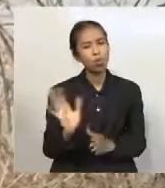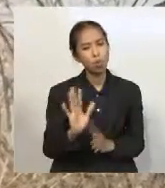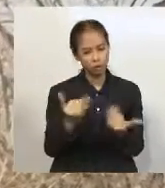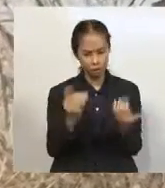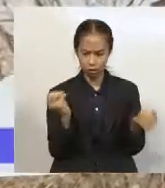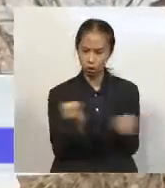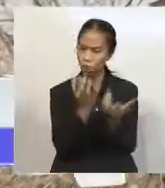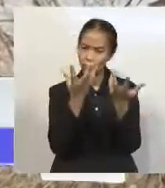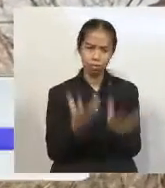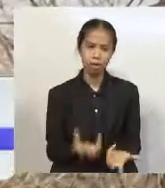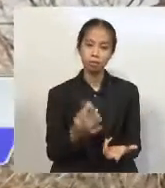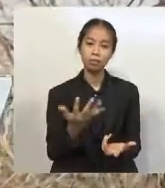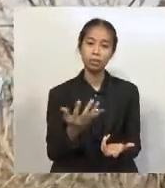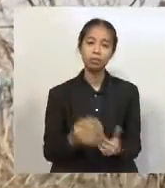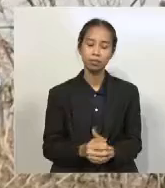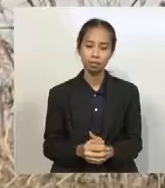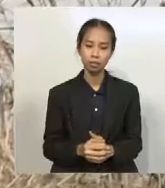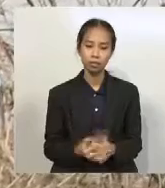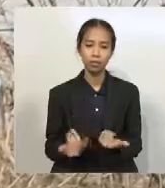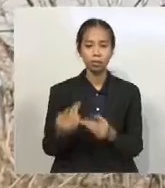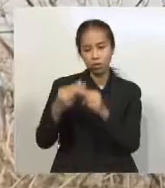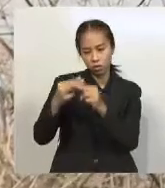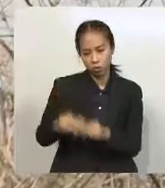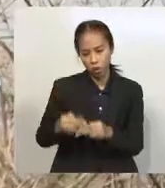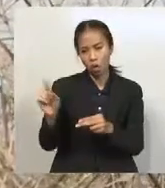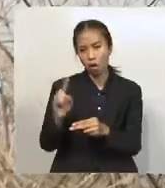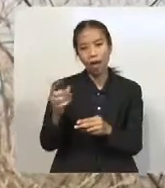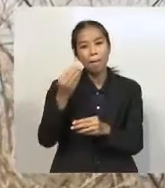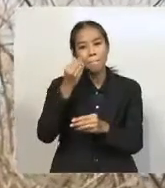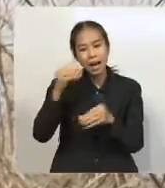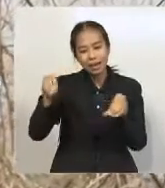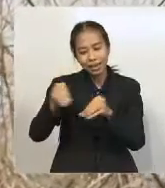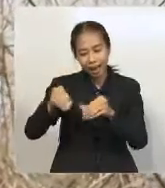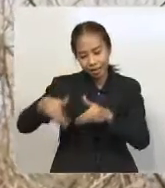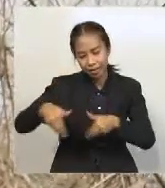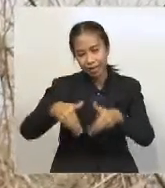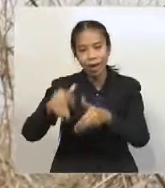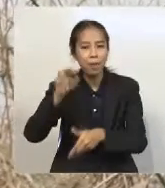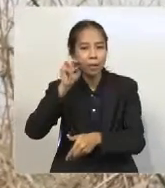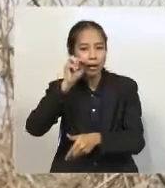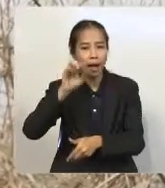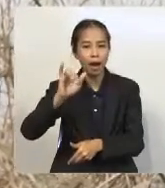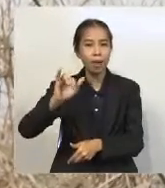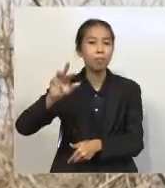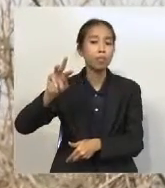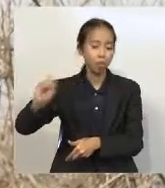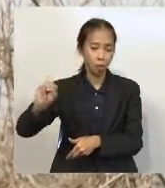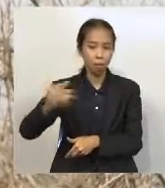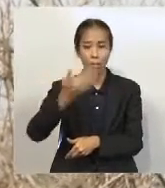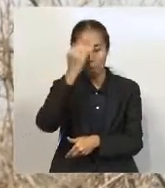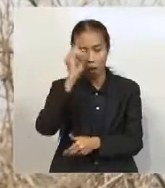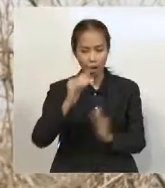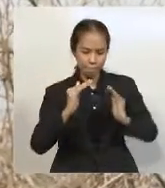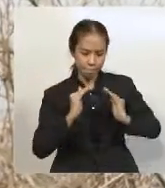ผลกระทบก็จะมีเฉพาะพื้นที่ริมฝั่งแม่น้ำยมซึ่งเป็นวิถีชีวิตเขาปลูกบ้านติดกับแ